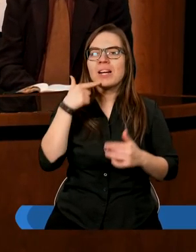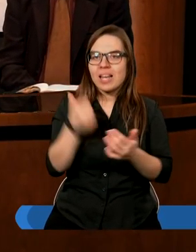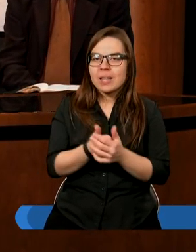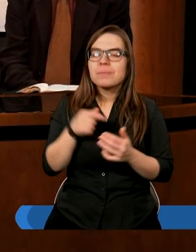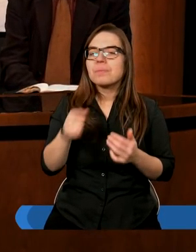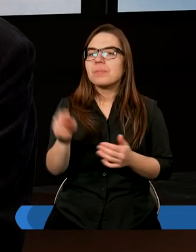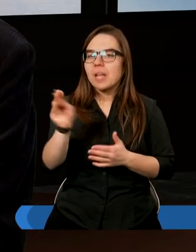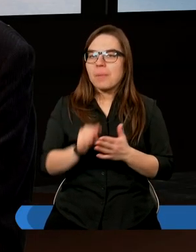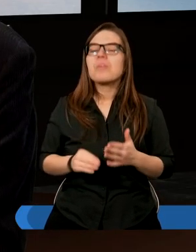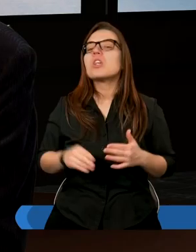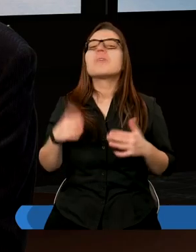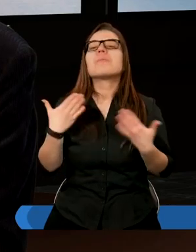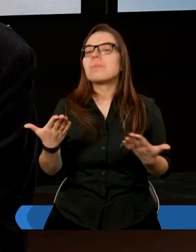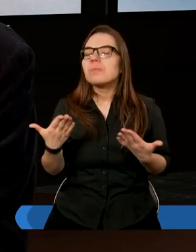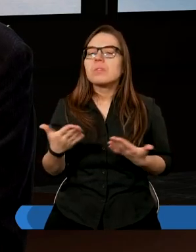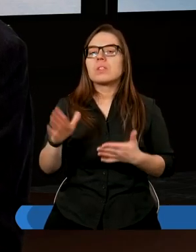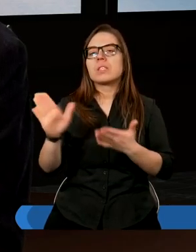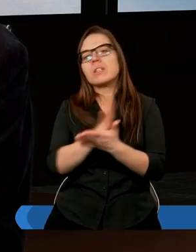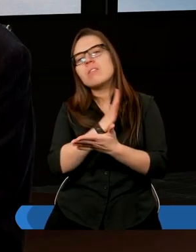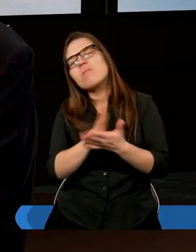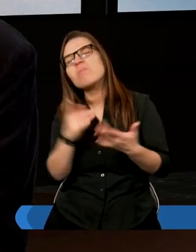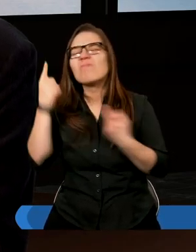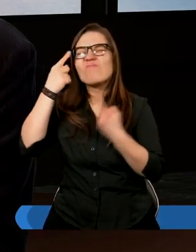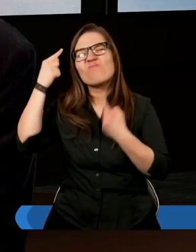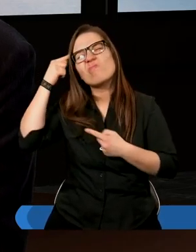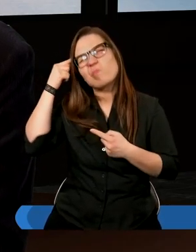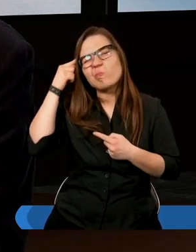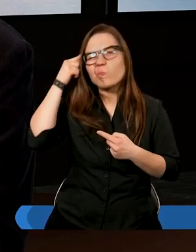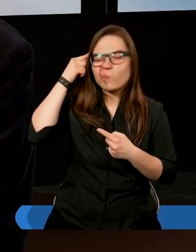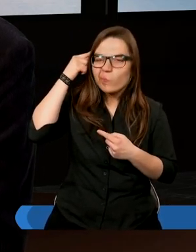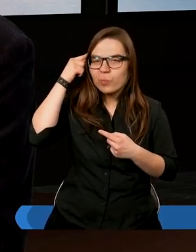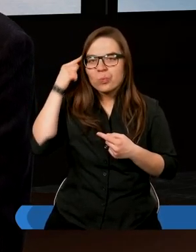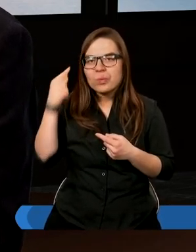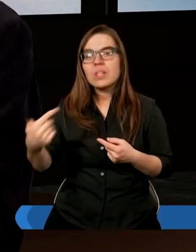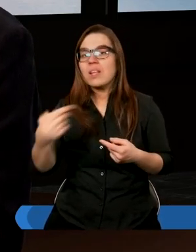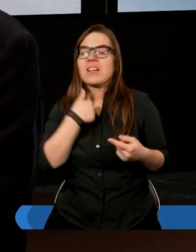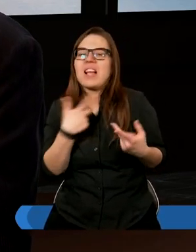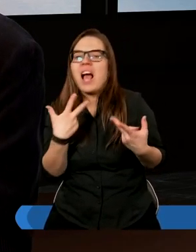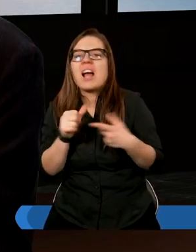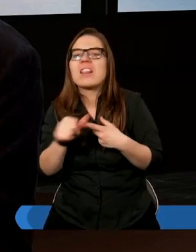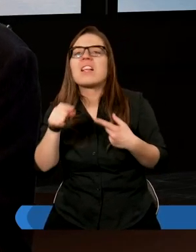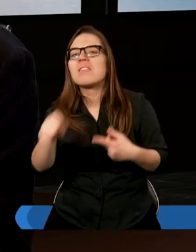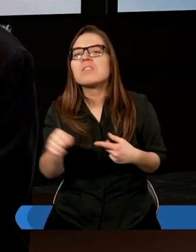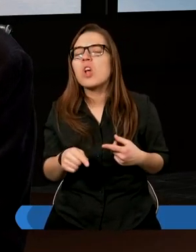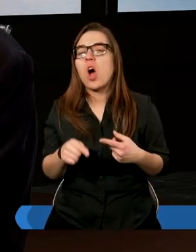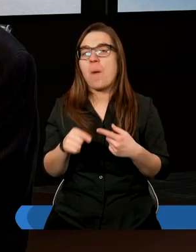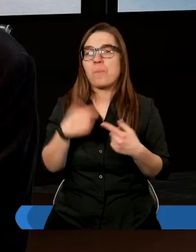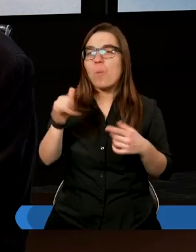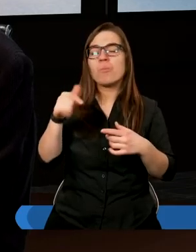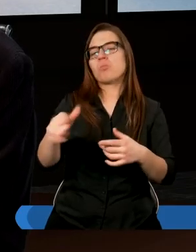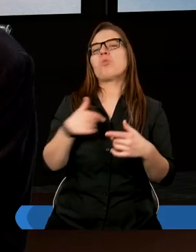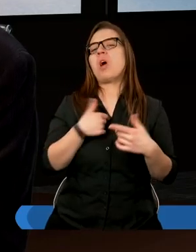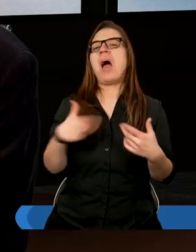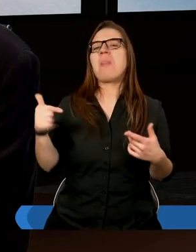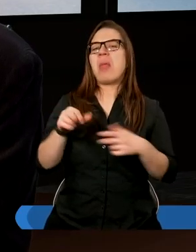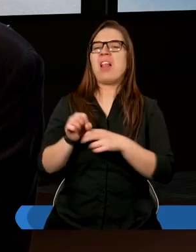napisał, że niektórzy uważają, jak ja nie jestem okiem, to nie należę do ciała.